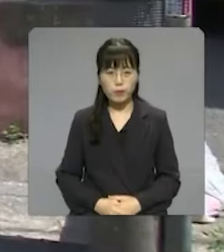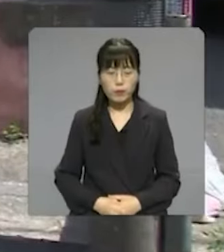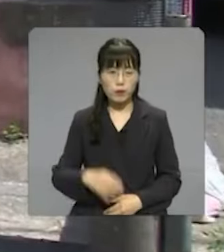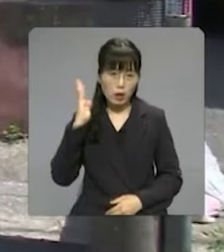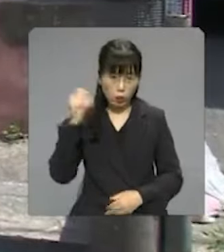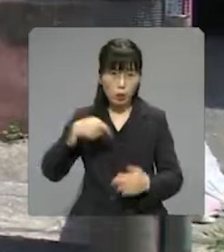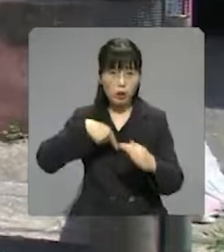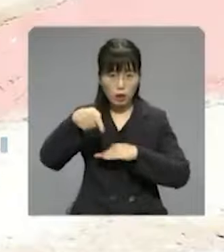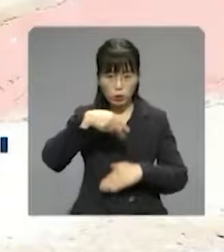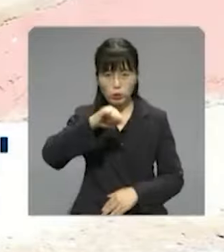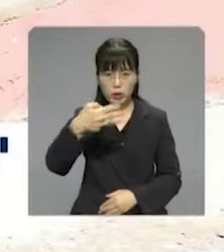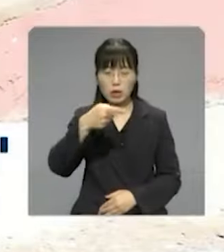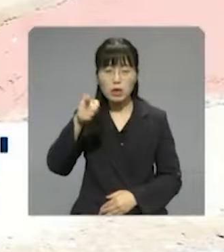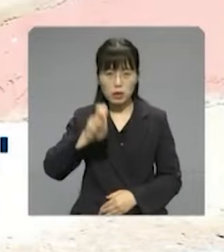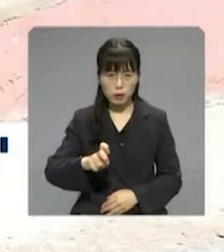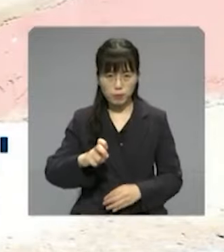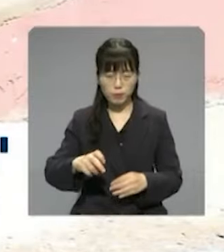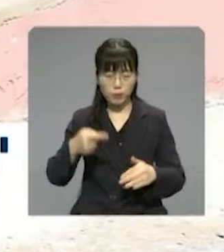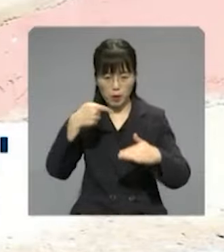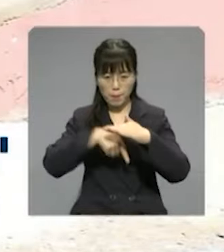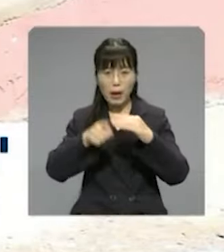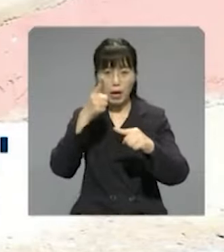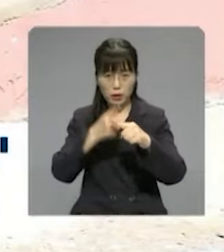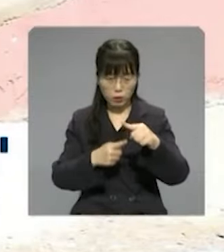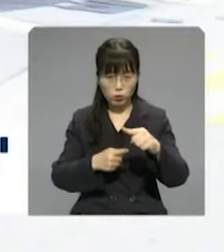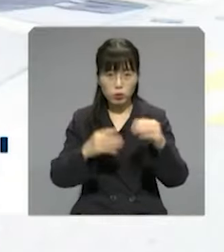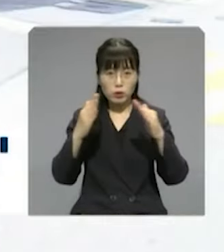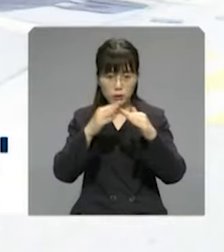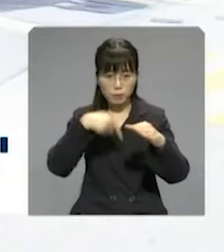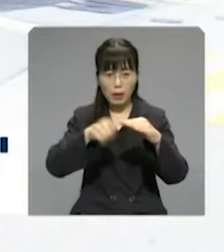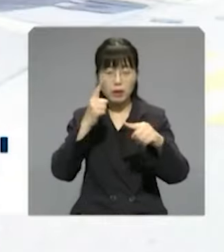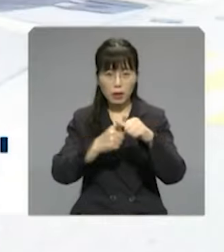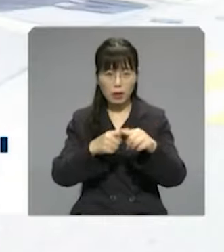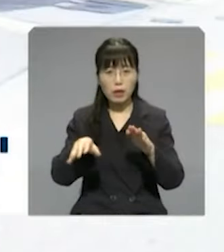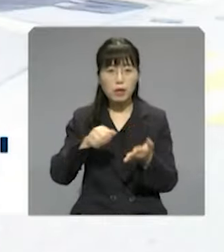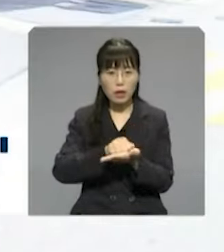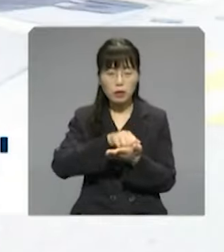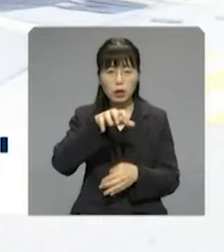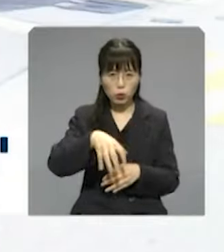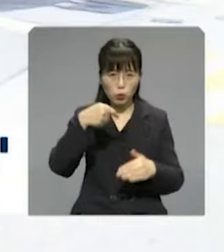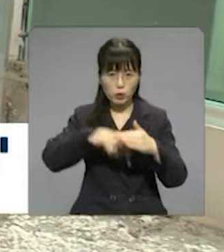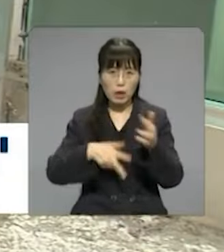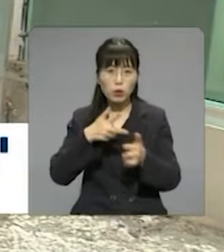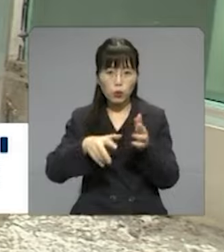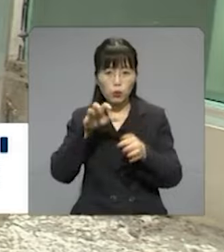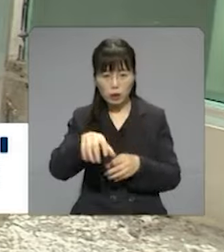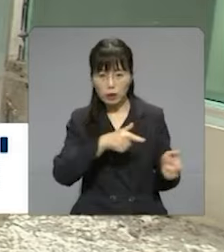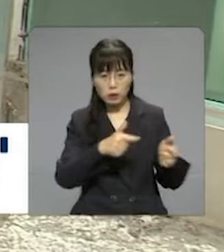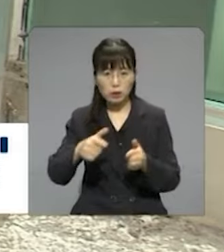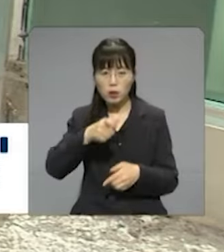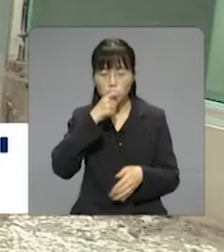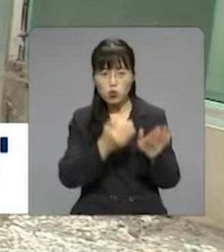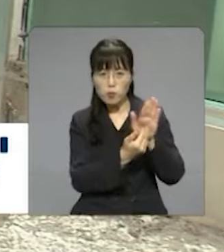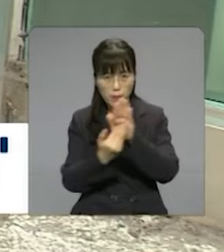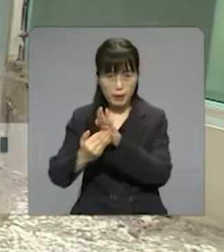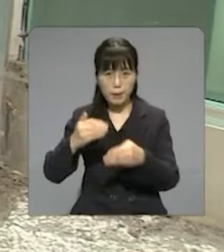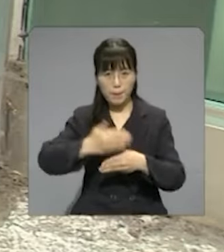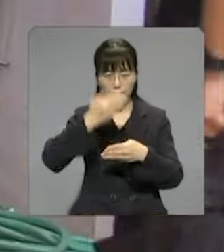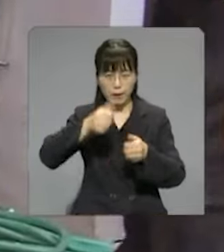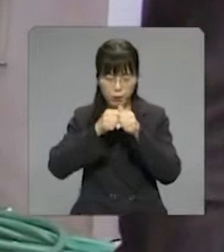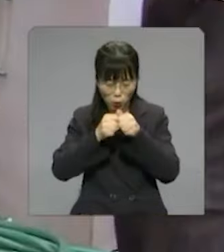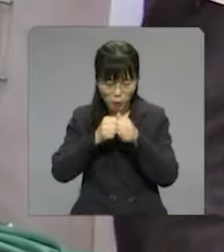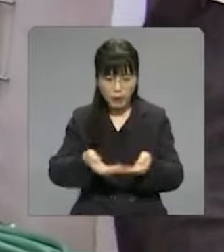대통령이 다녀간 신림사동 다세대 반지하 주택은 물론 인근 세탁소와 지하공장 등엔 물막이판이 꼼꼼하게